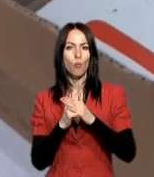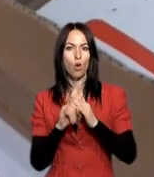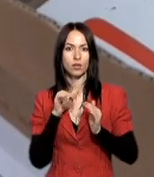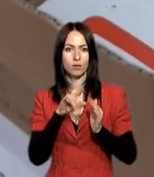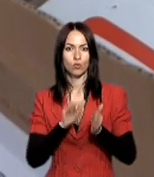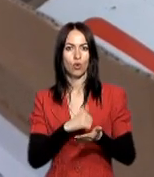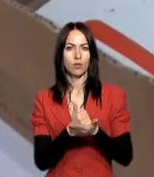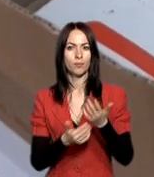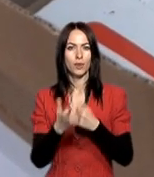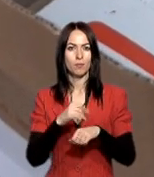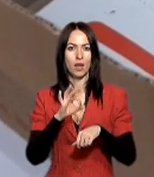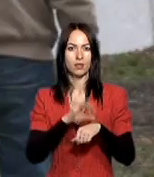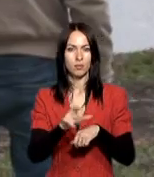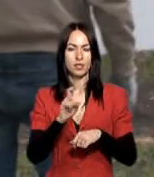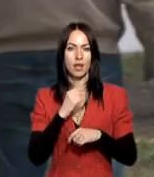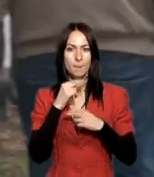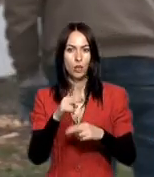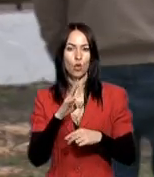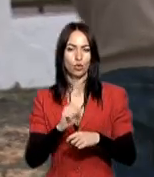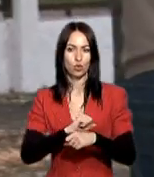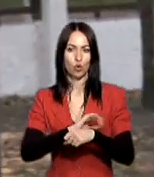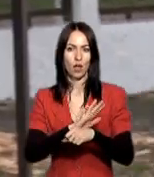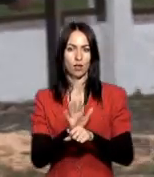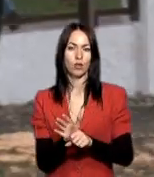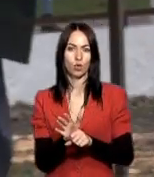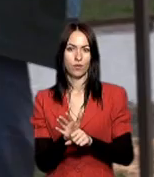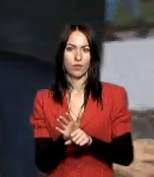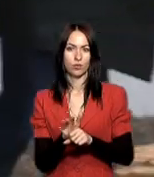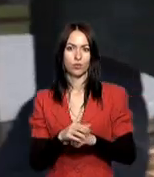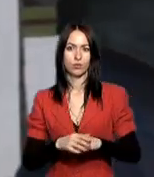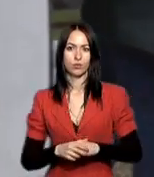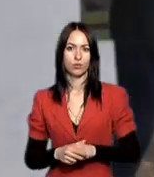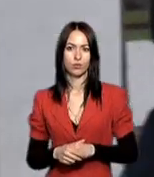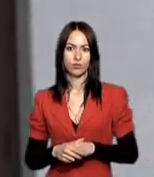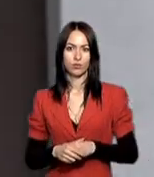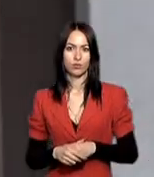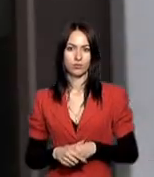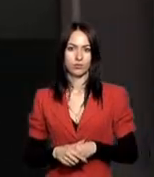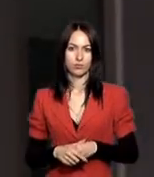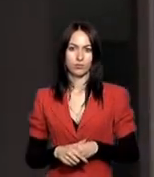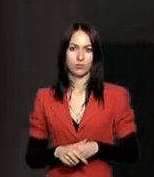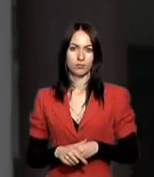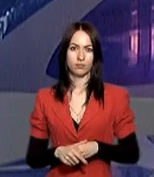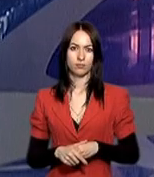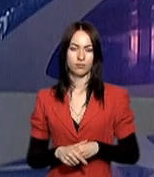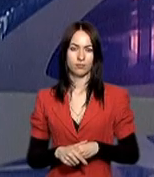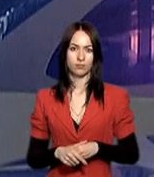пацієнтів з підозрою на COVID-19. Олександра Новосел та Михайло Воронков. Новини на Суспільному. Харків.